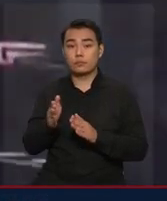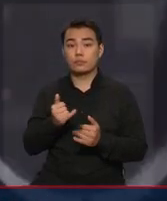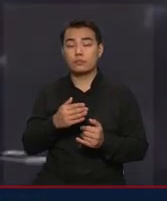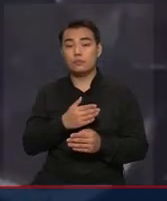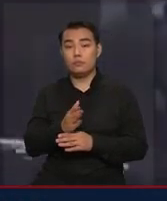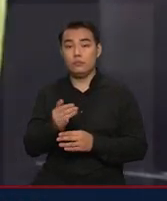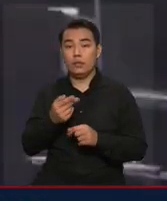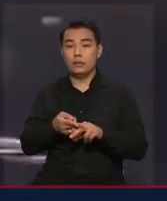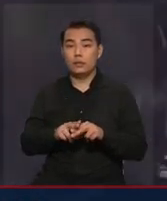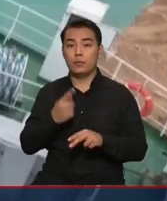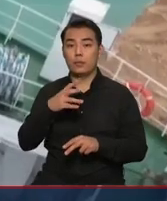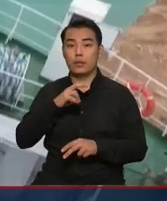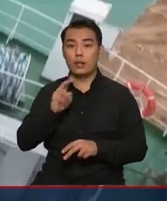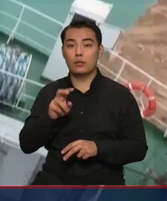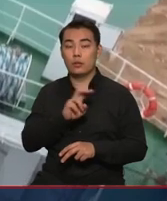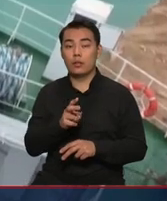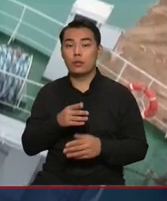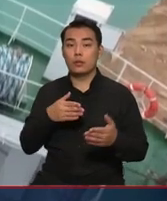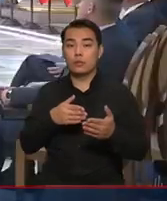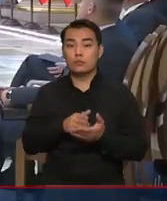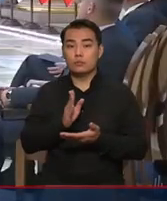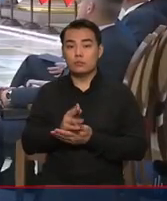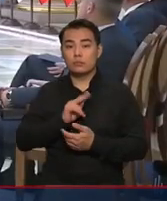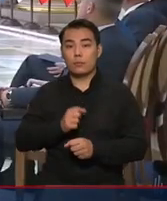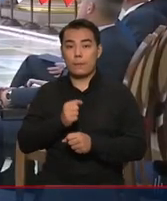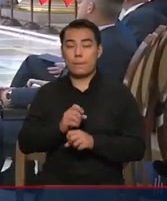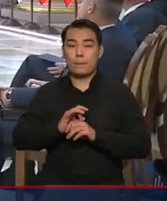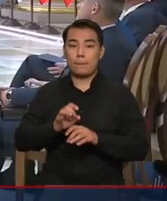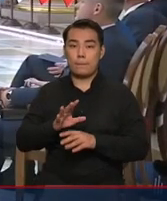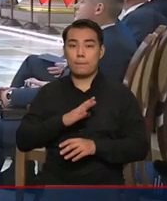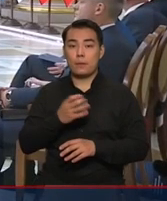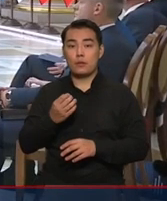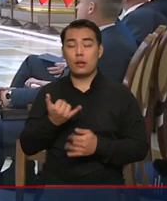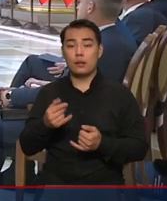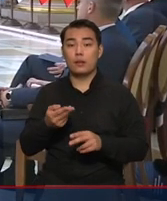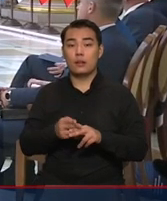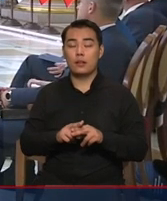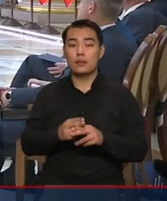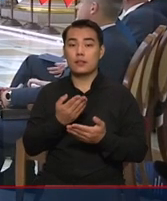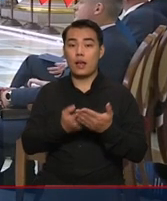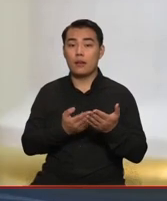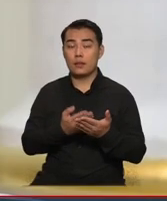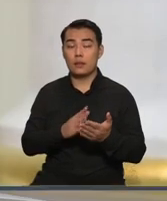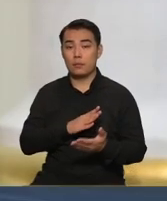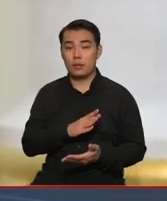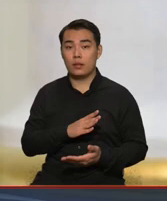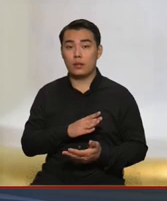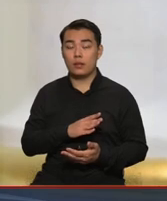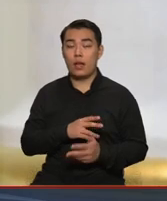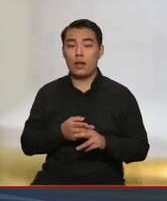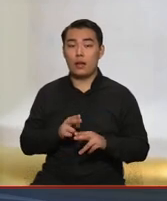экспорттық көрсеткішін 1 миллиард долларға дейін жеткізу ниетімен де бөлісті. Әрине, бұл ұсыныс. В этом ключе предлагаю